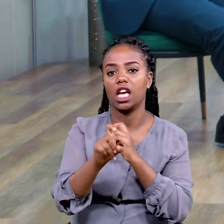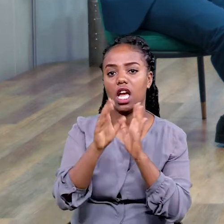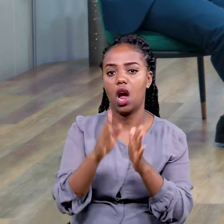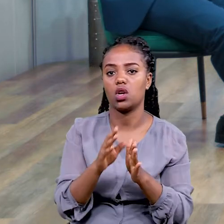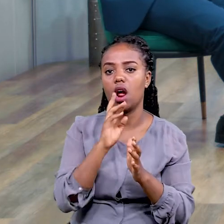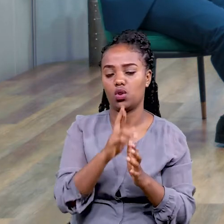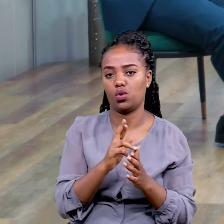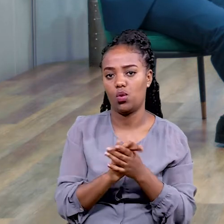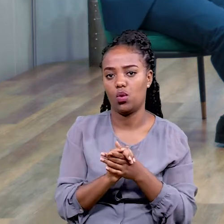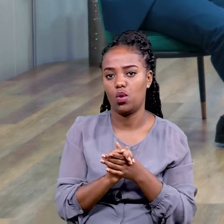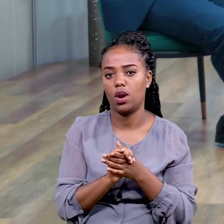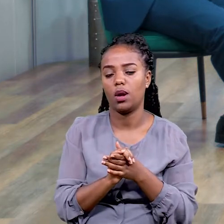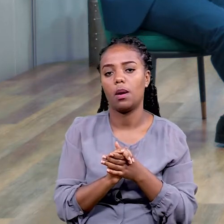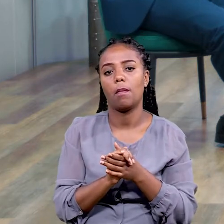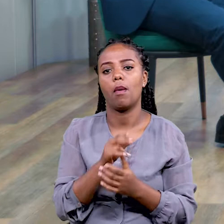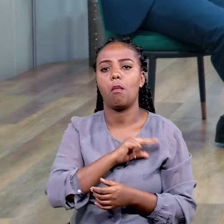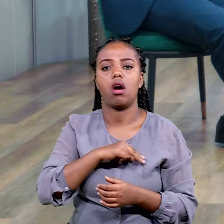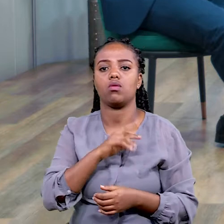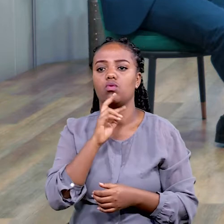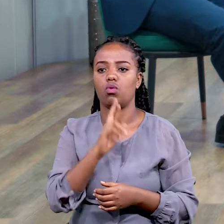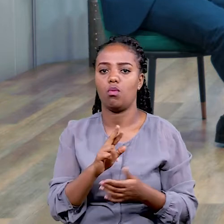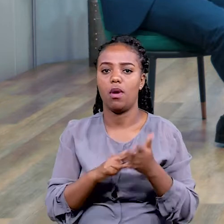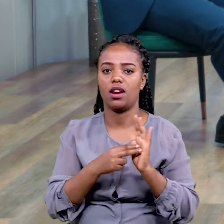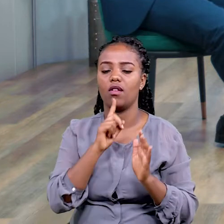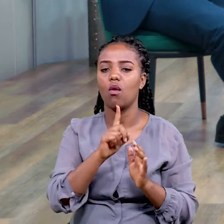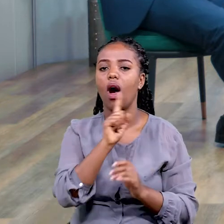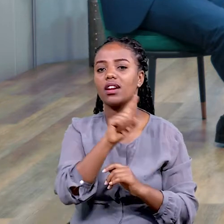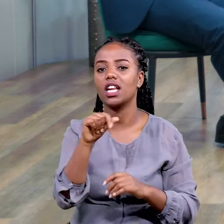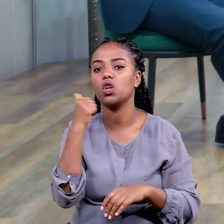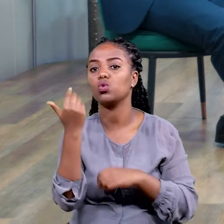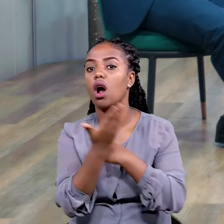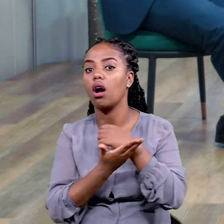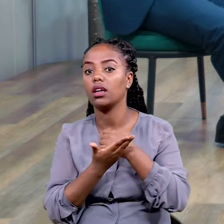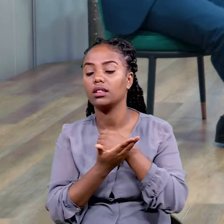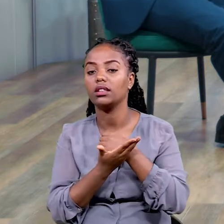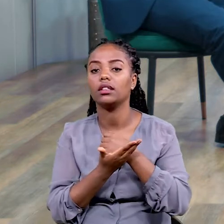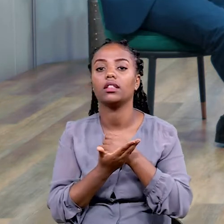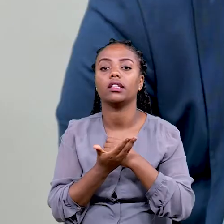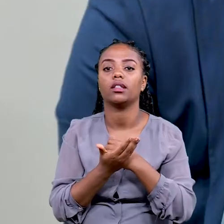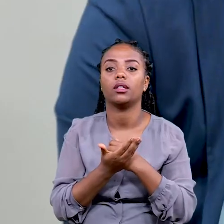ናቸው፣ ተጠያቂዎች ናቸው በባህሪያቸው። አንዳንድ ሌሎች ሀገሮች እንደውም